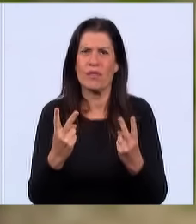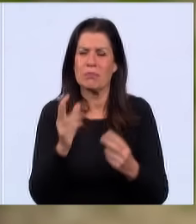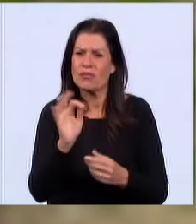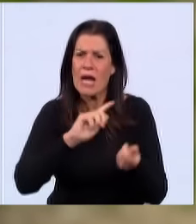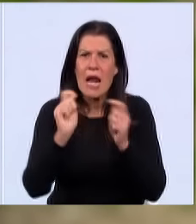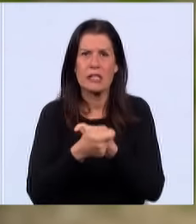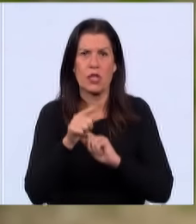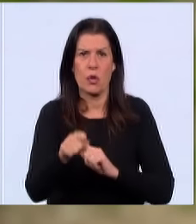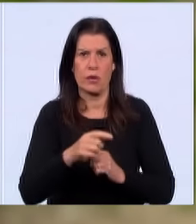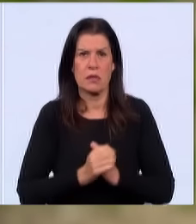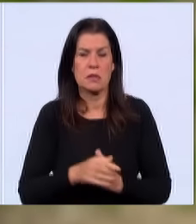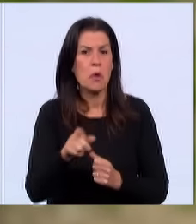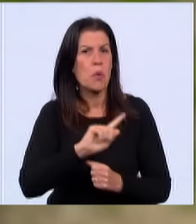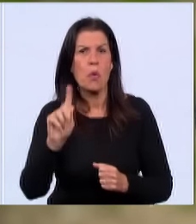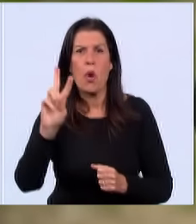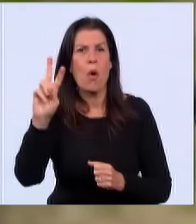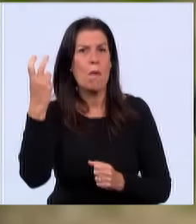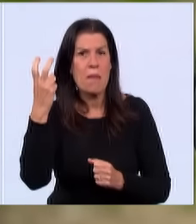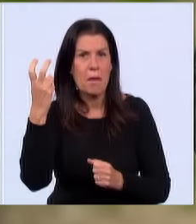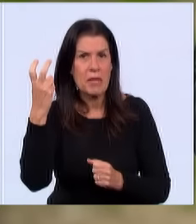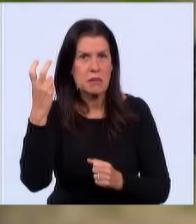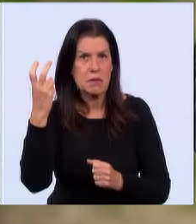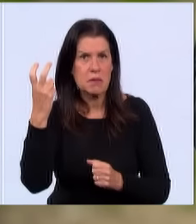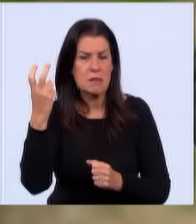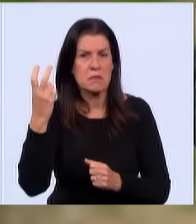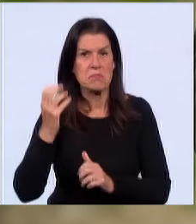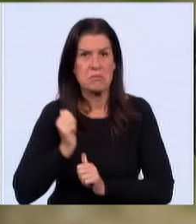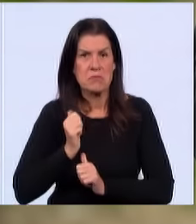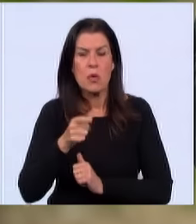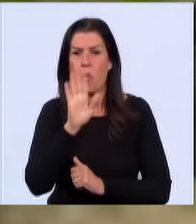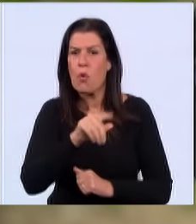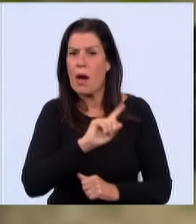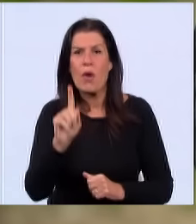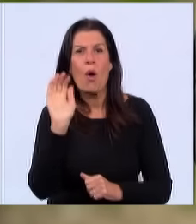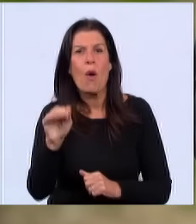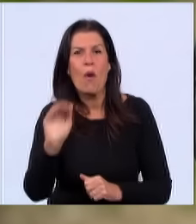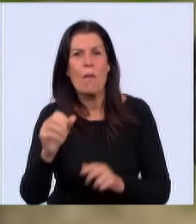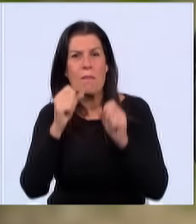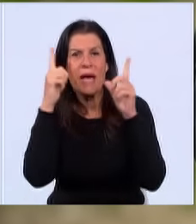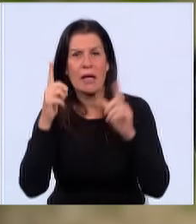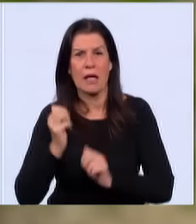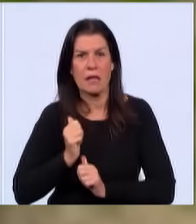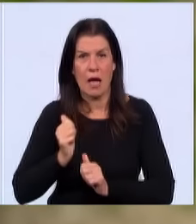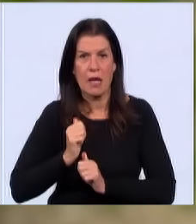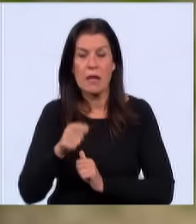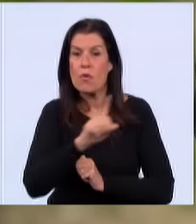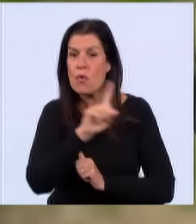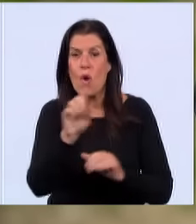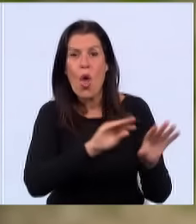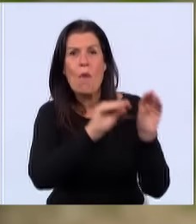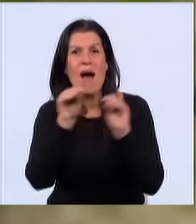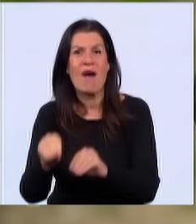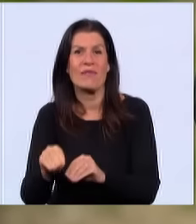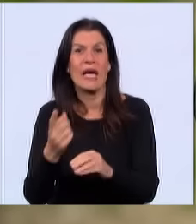הסמוכים לגדר, הוא לא דואג שיעירו את החיילים, הוא לא מעביר את הטנקים שבגזרה מעמדות אחוריות